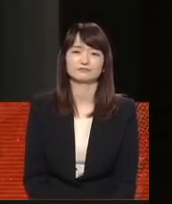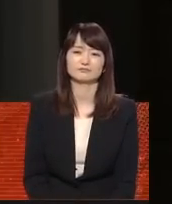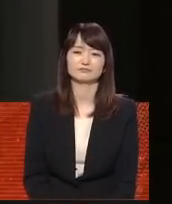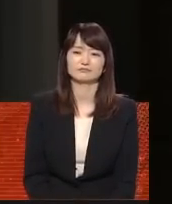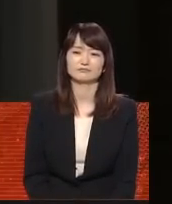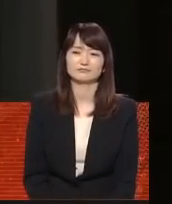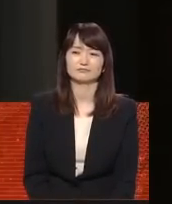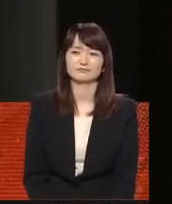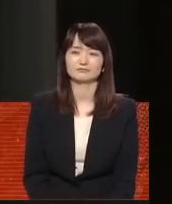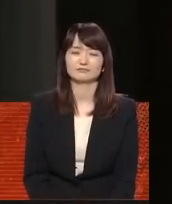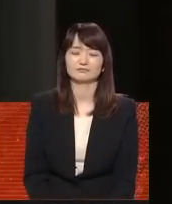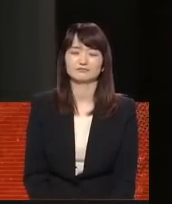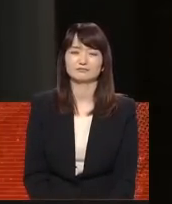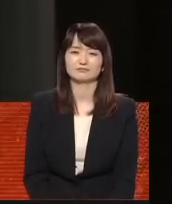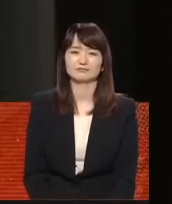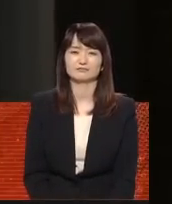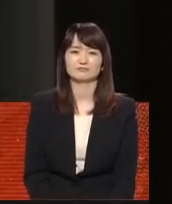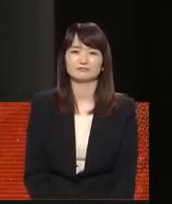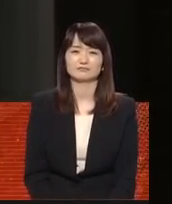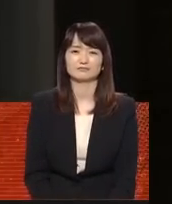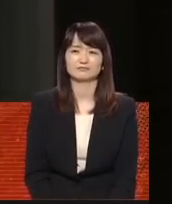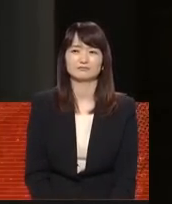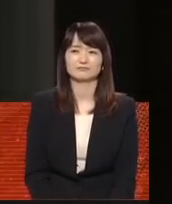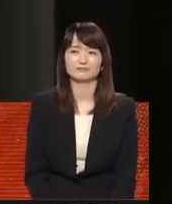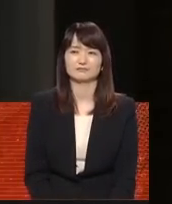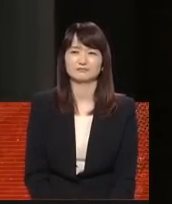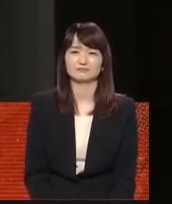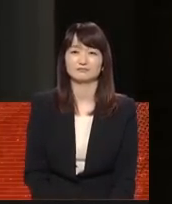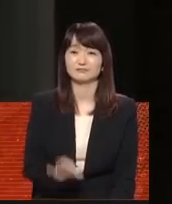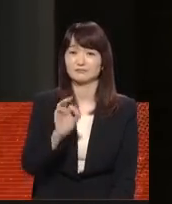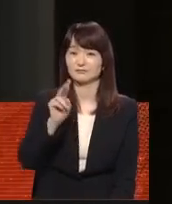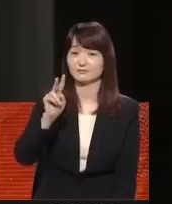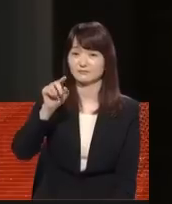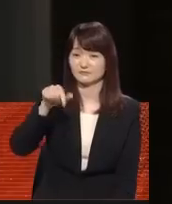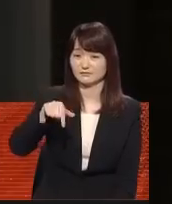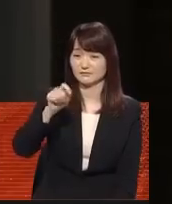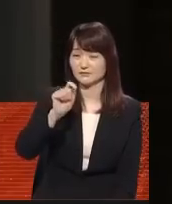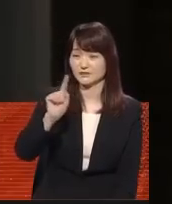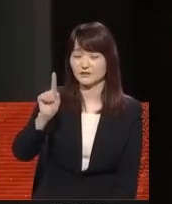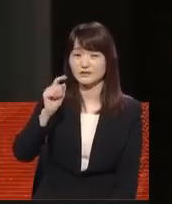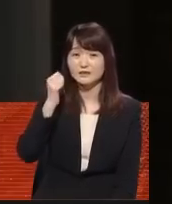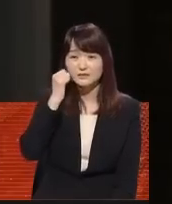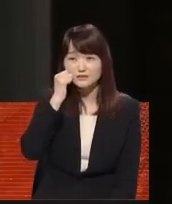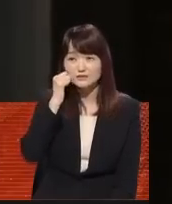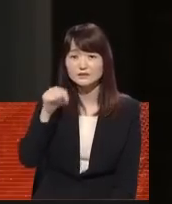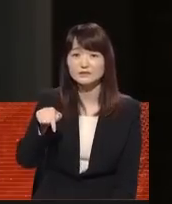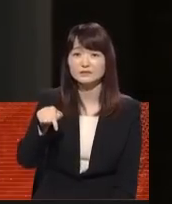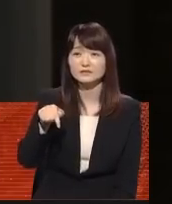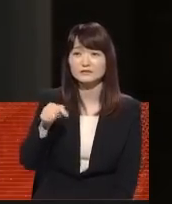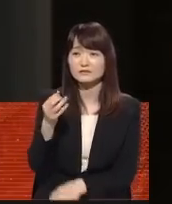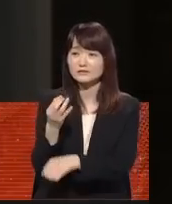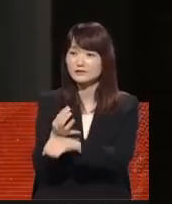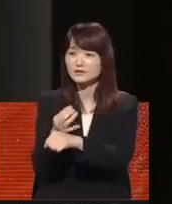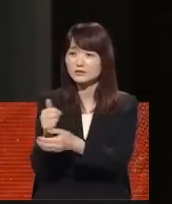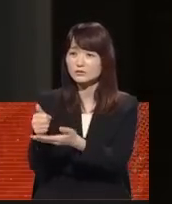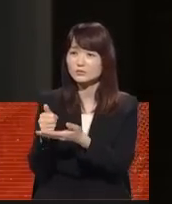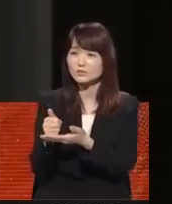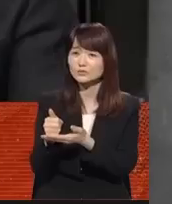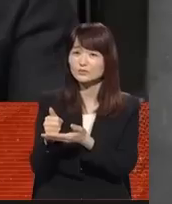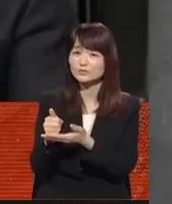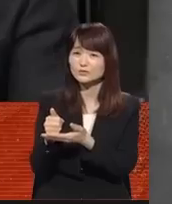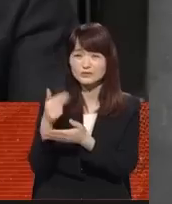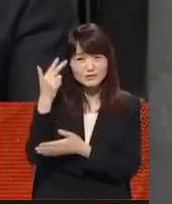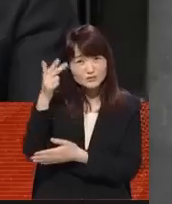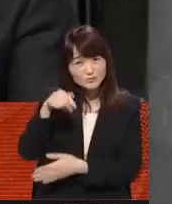팀장님 그러니까 약과를 아니 아무리 손 약과 사는 손님들이 일주일 동안